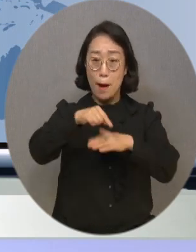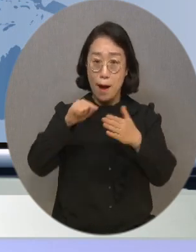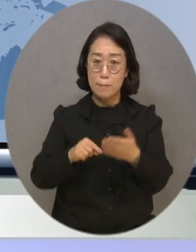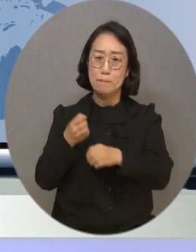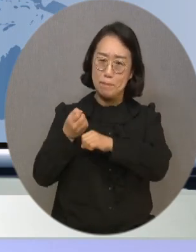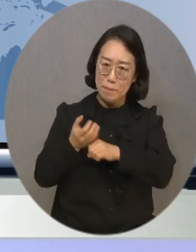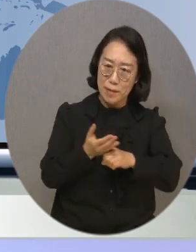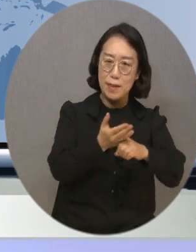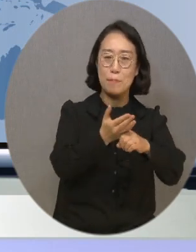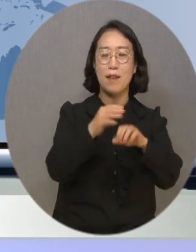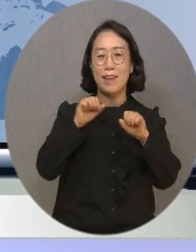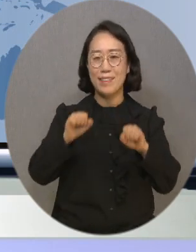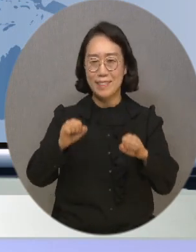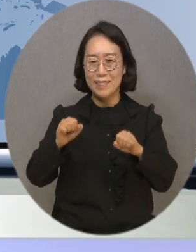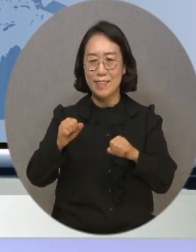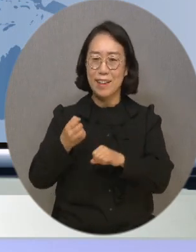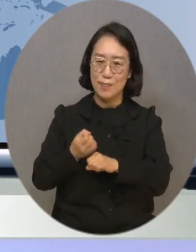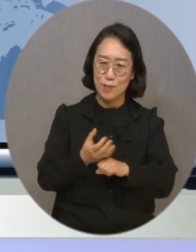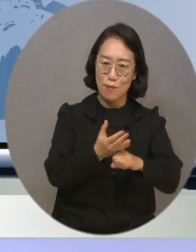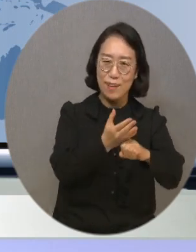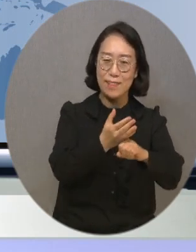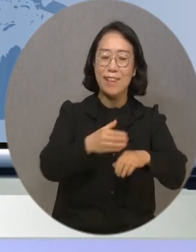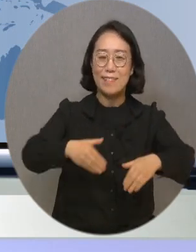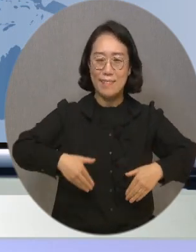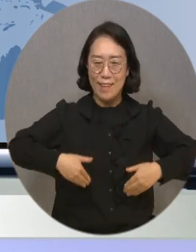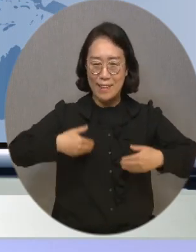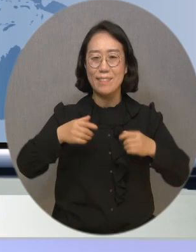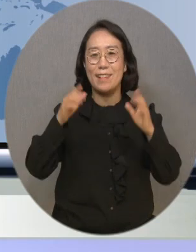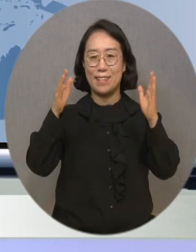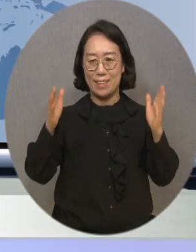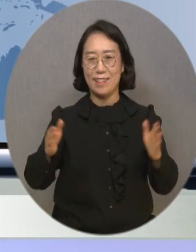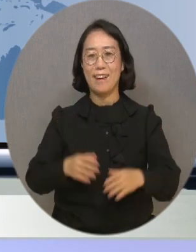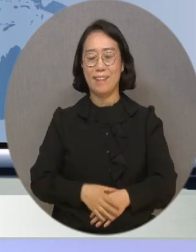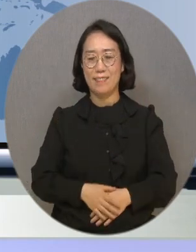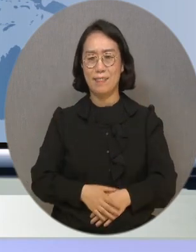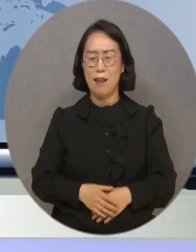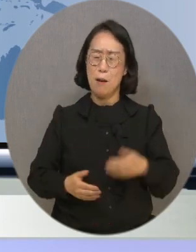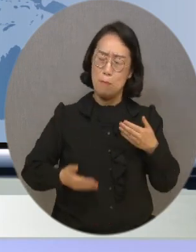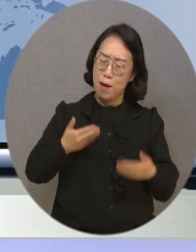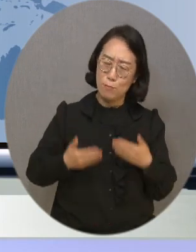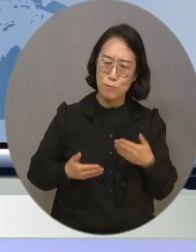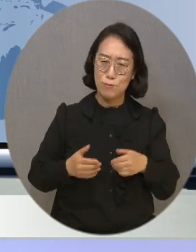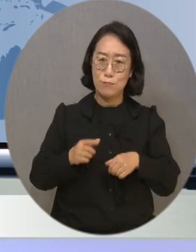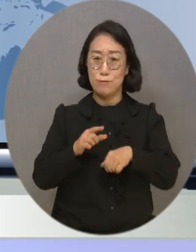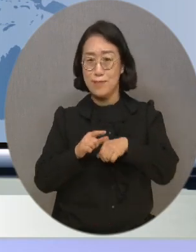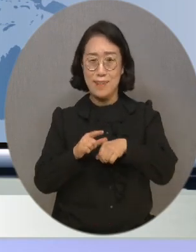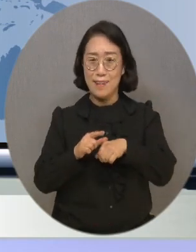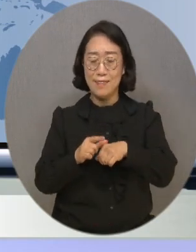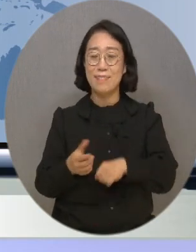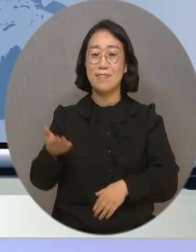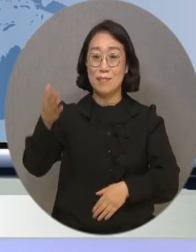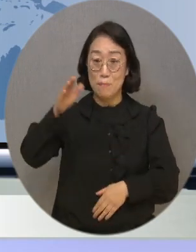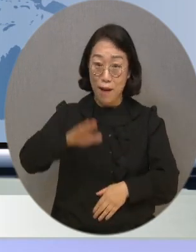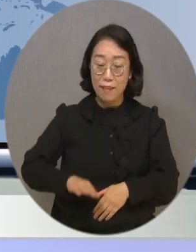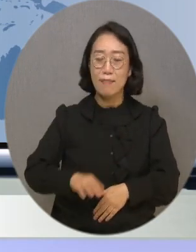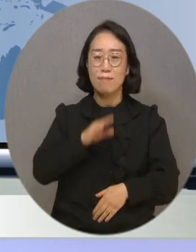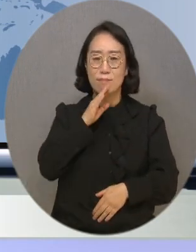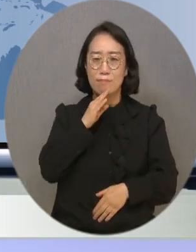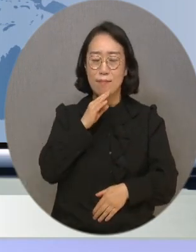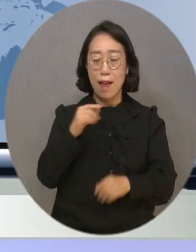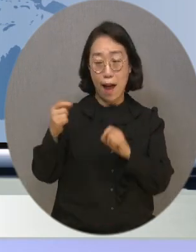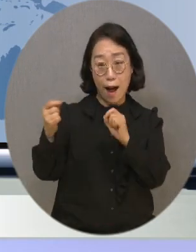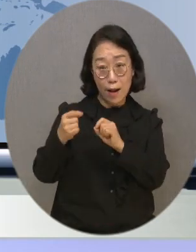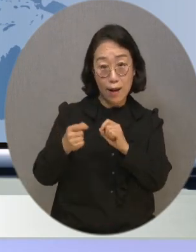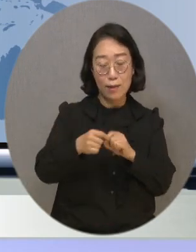전하고 안부 인사를 전할 수 있는 달이기도 합니다. 바쁘다는 핑계로 가깝지만 멀리 있는 것처럼 느껴지는